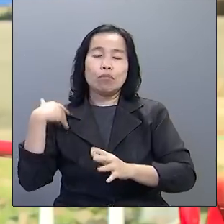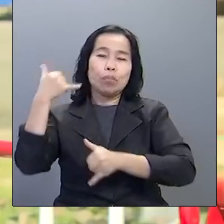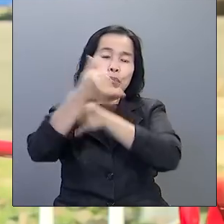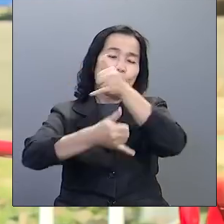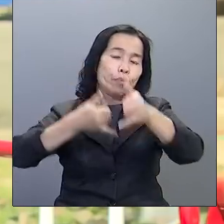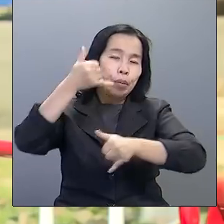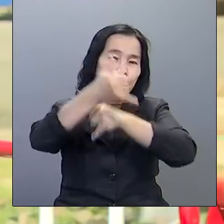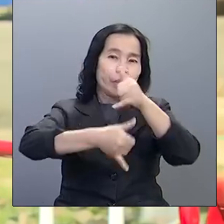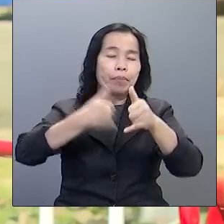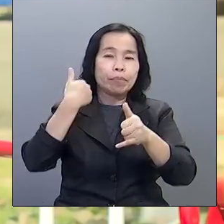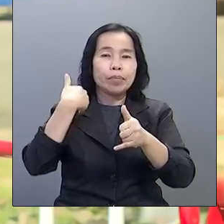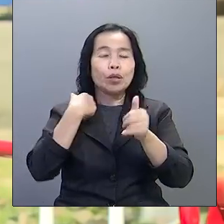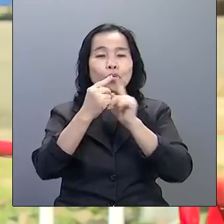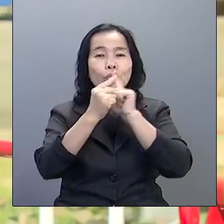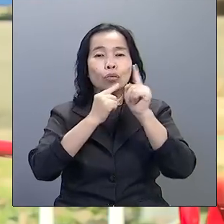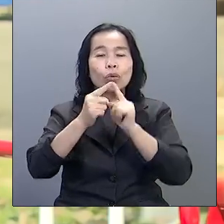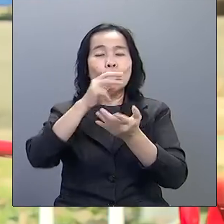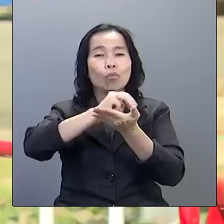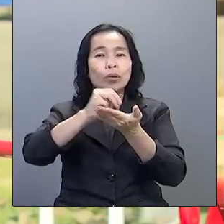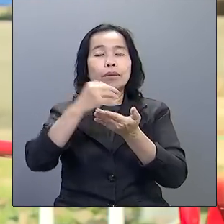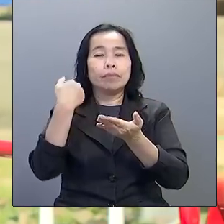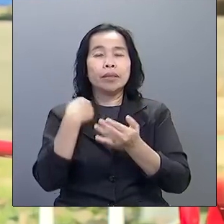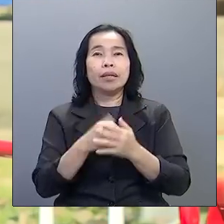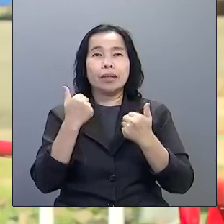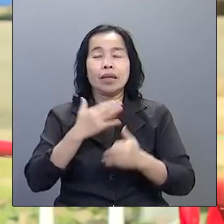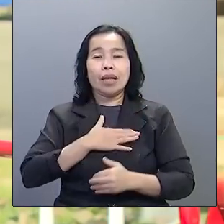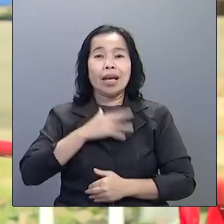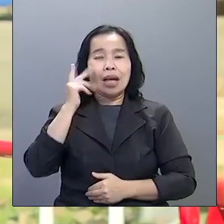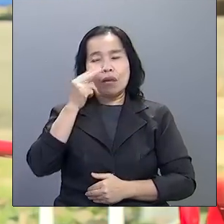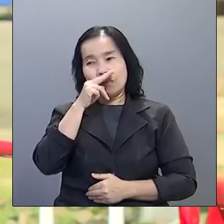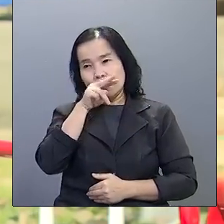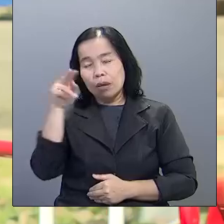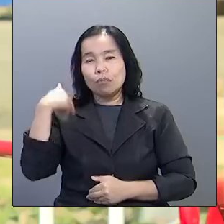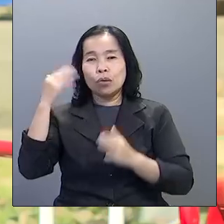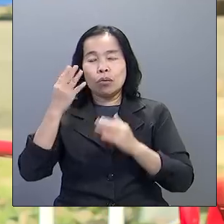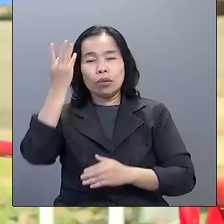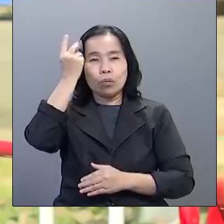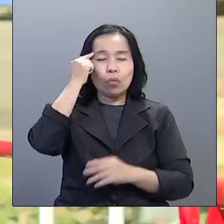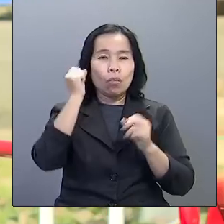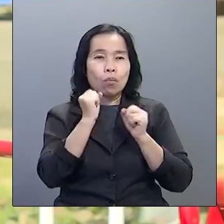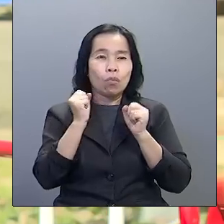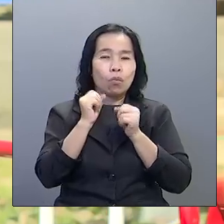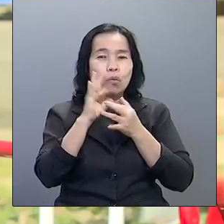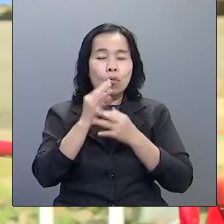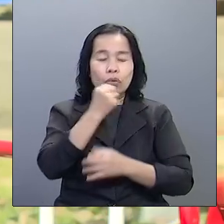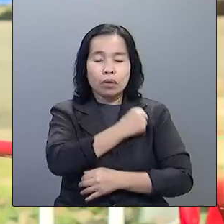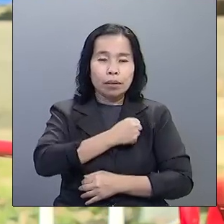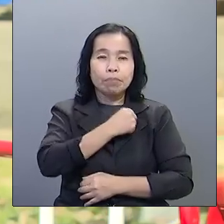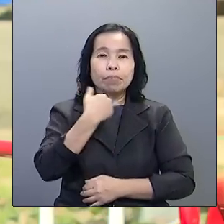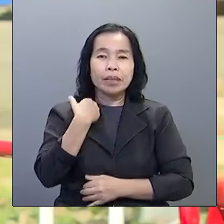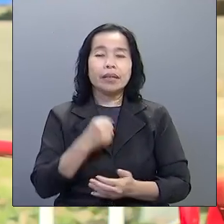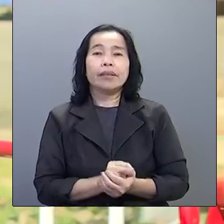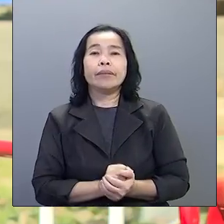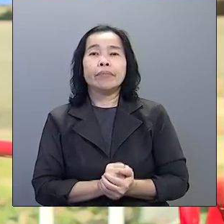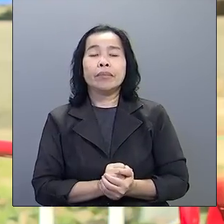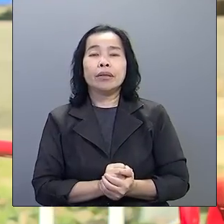างเข้ามาติดต่อกับทางมูลนิธินะครับทีมข่าวพบนะครับว่าหลายๆคนมีอาการกังวลใจแล้วก็มีอาการโศกเศร้าครับส่วน